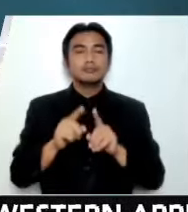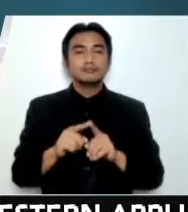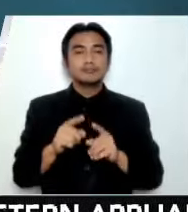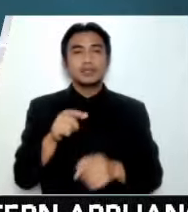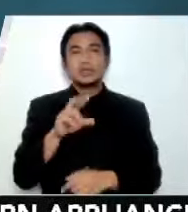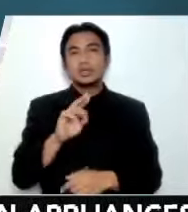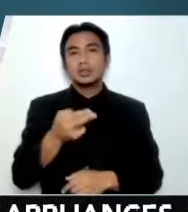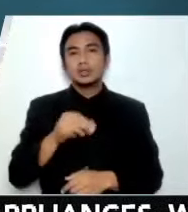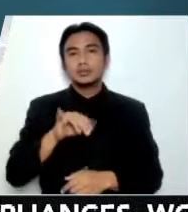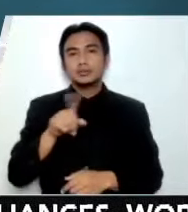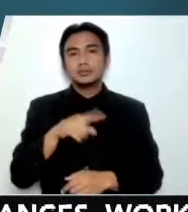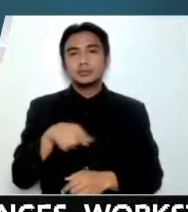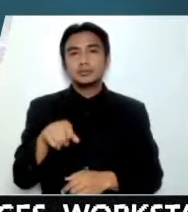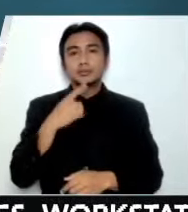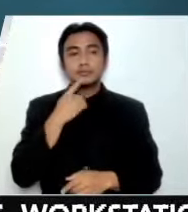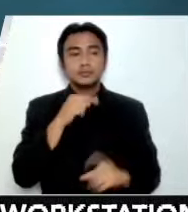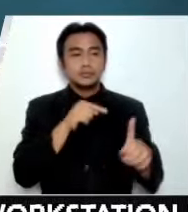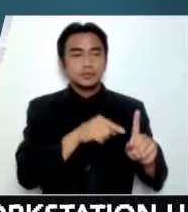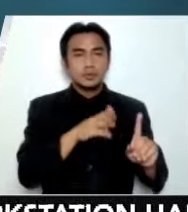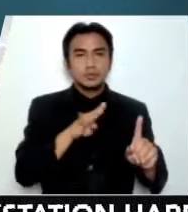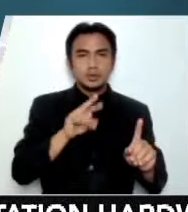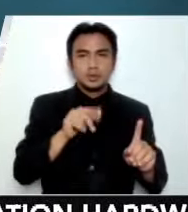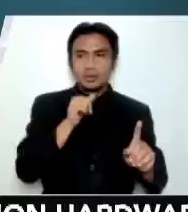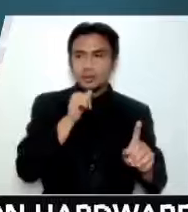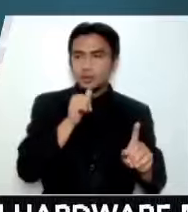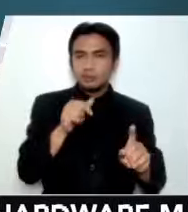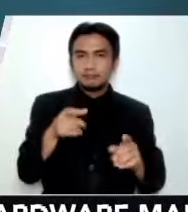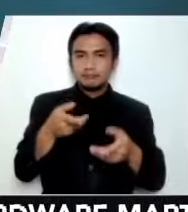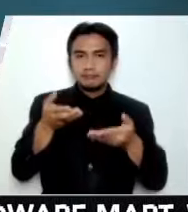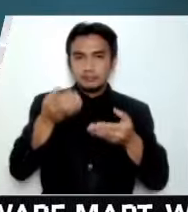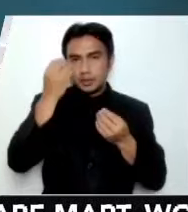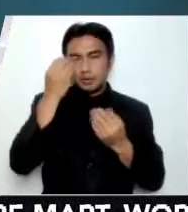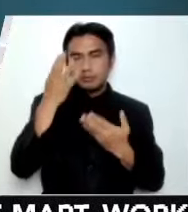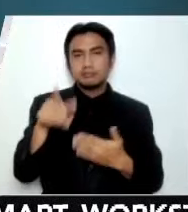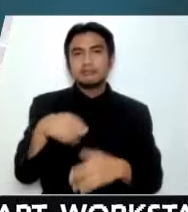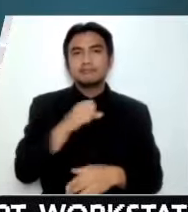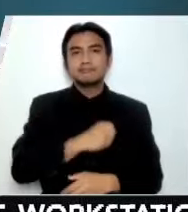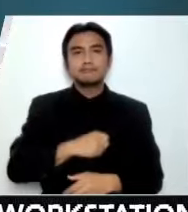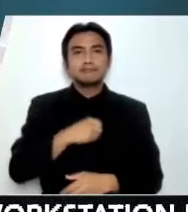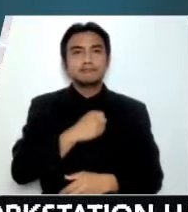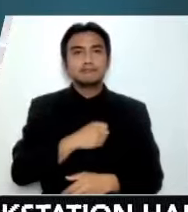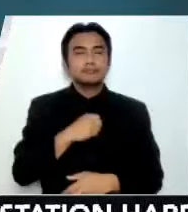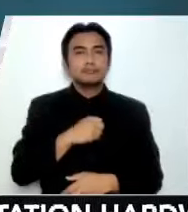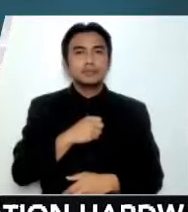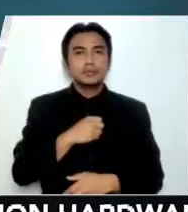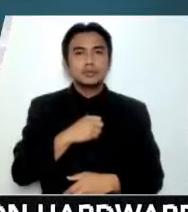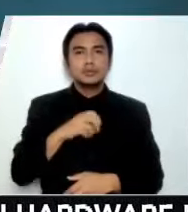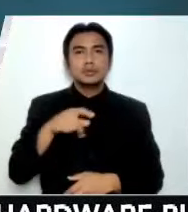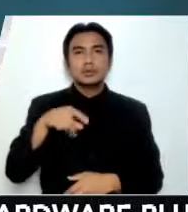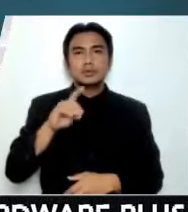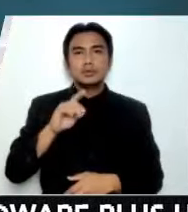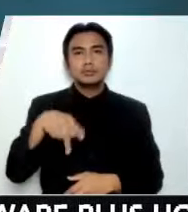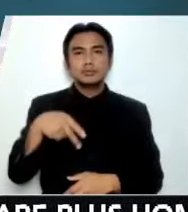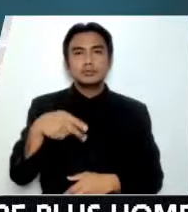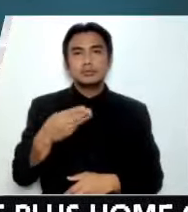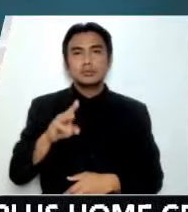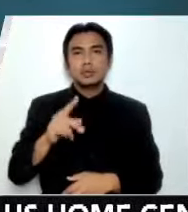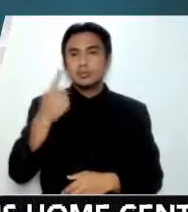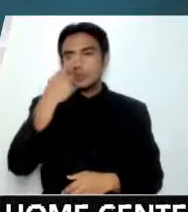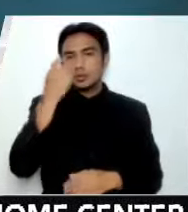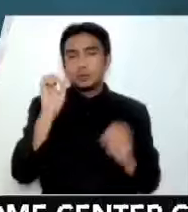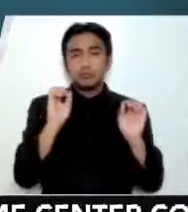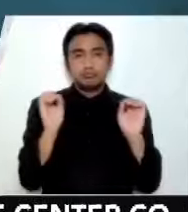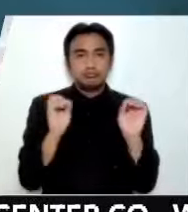ni Binay na hindi dapat humingi ng tawad ang Undersecretary dahil wala raw talagang nakasaad na 23